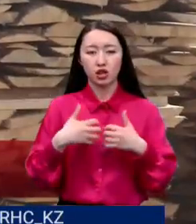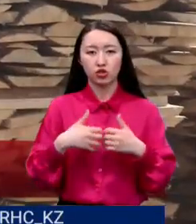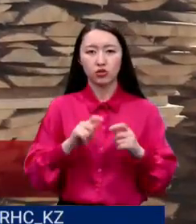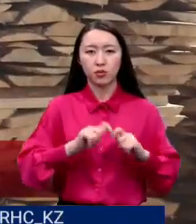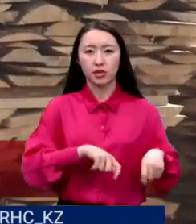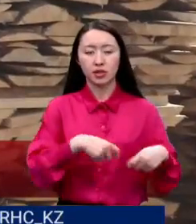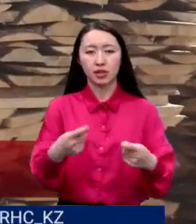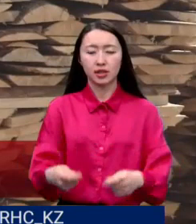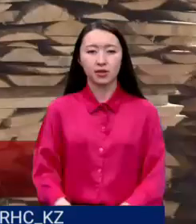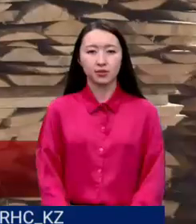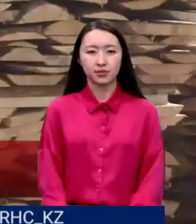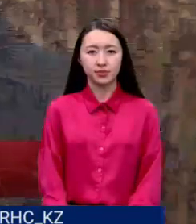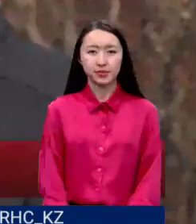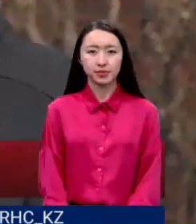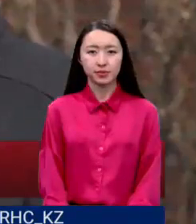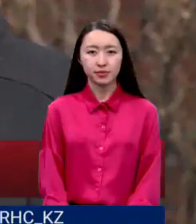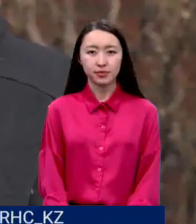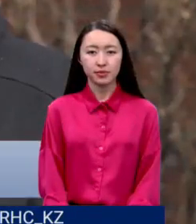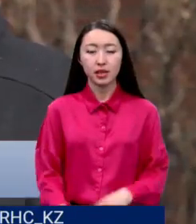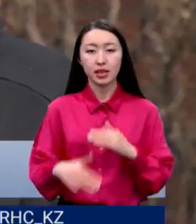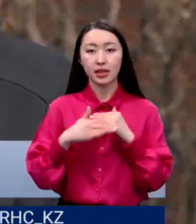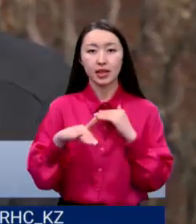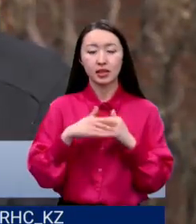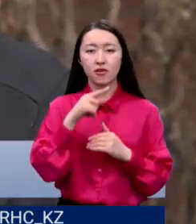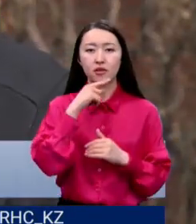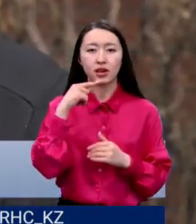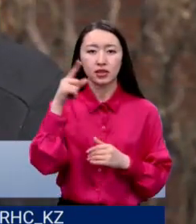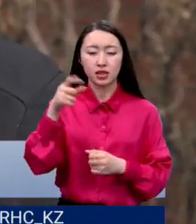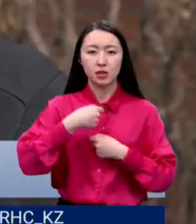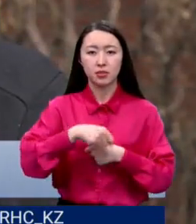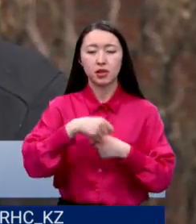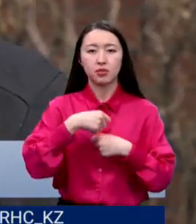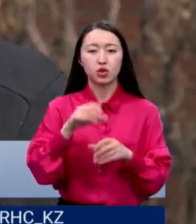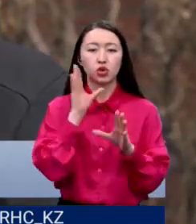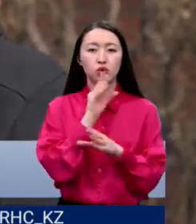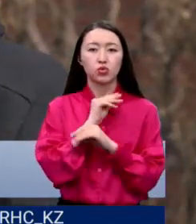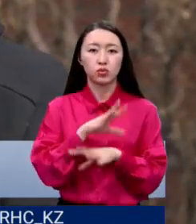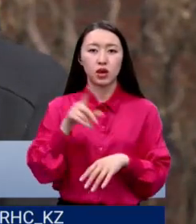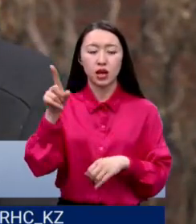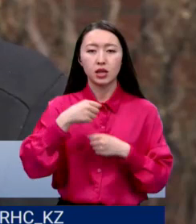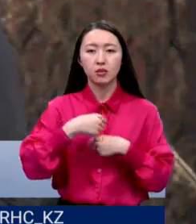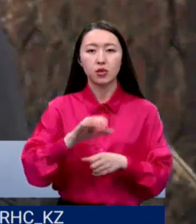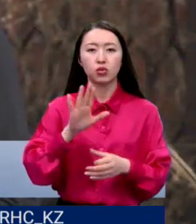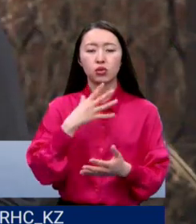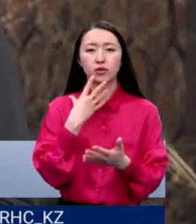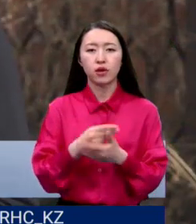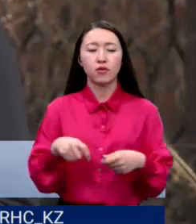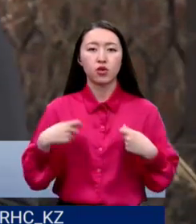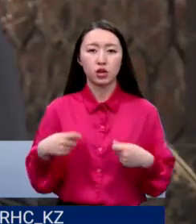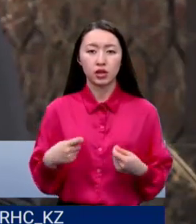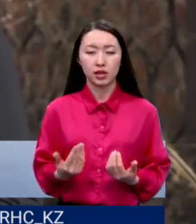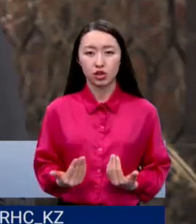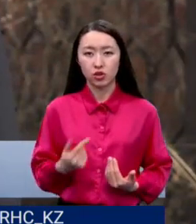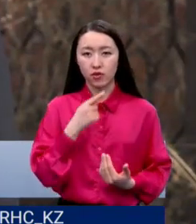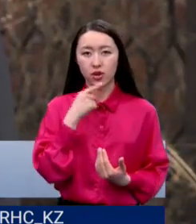посредников. Сама по себе доска, там в России они не успевают ее напилить. они пилят для своего рынка. В данный момент в